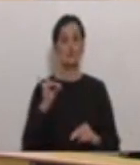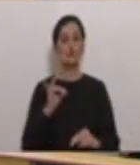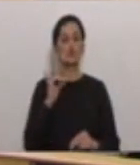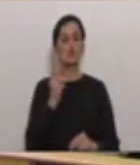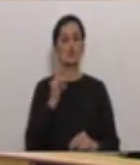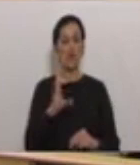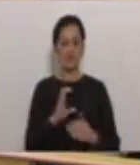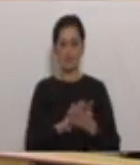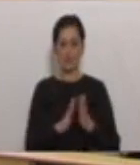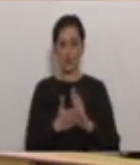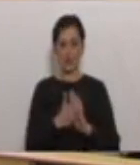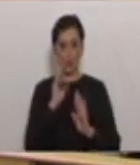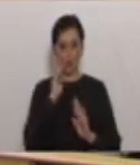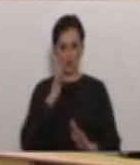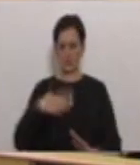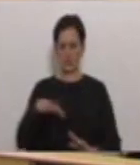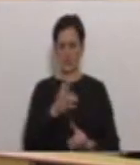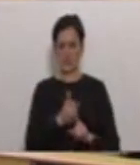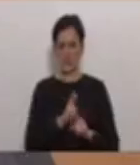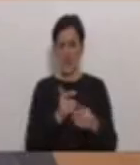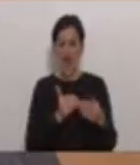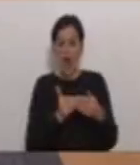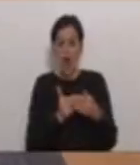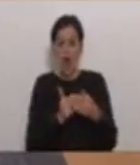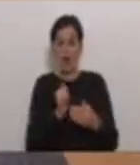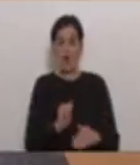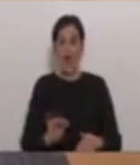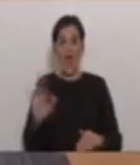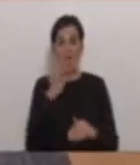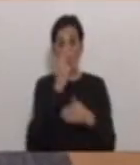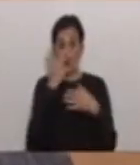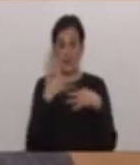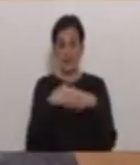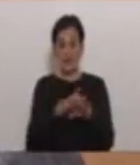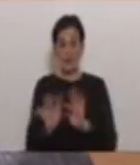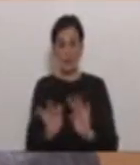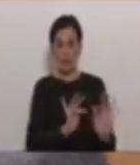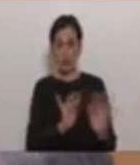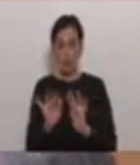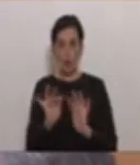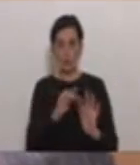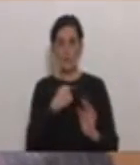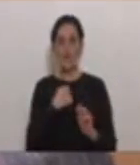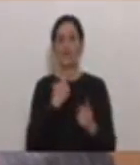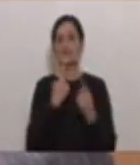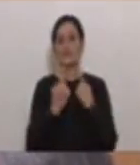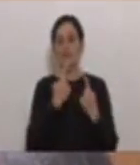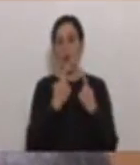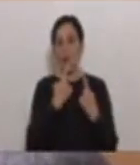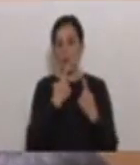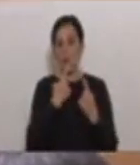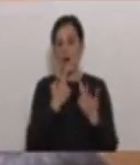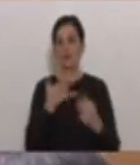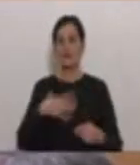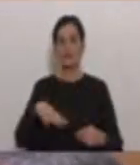პირობებში, როცა საქართველოს ძალიან ახლოს არის ევროპასთან ინტეგრაციის პროცესზე, არ მიწევდეს საუბარი